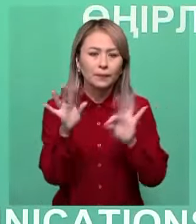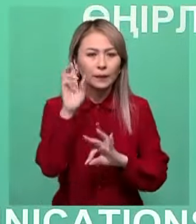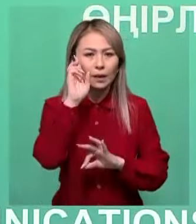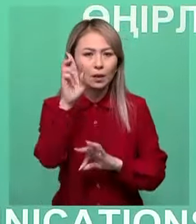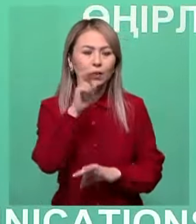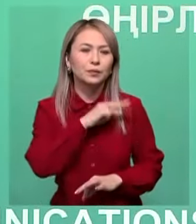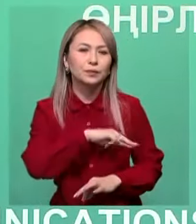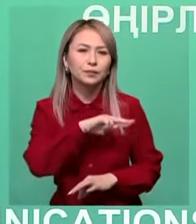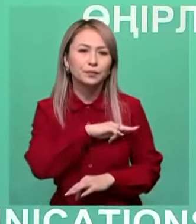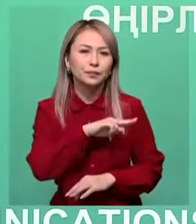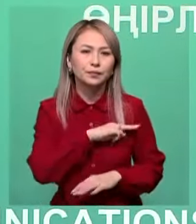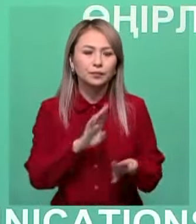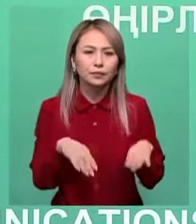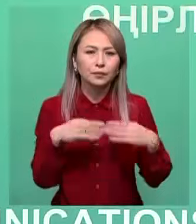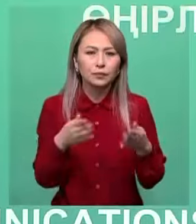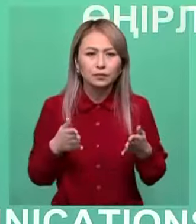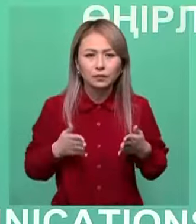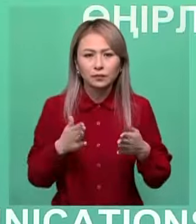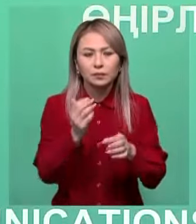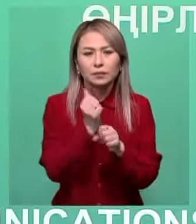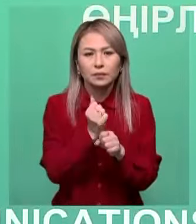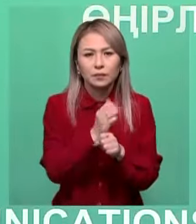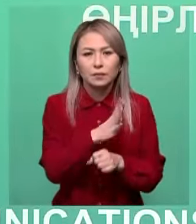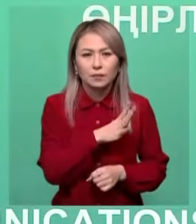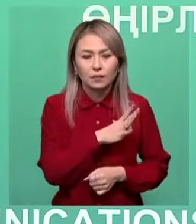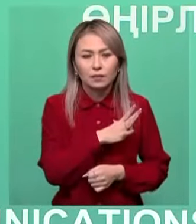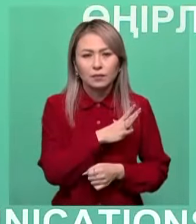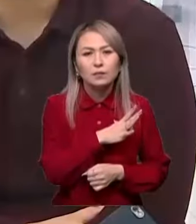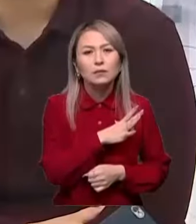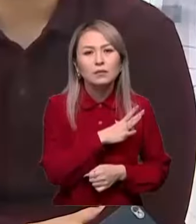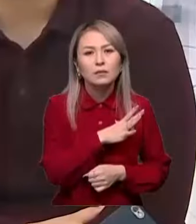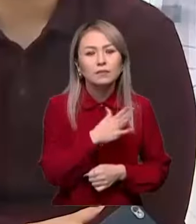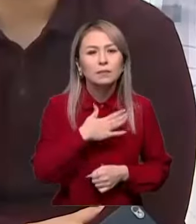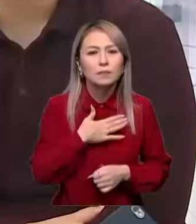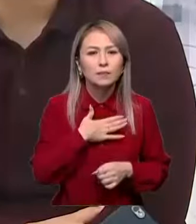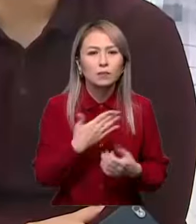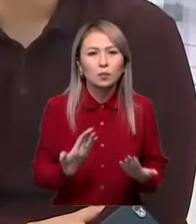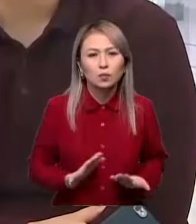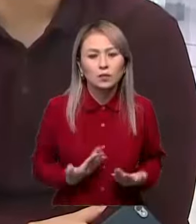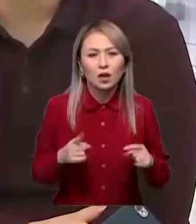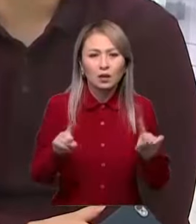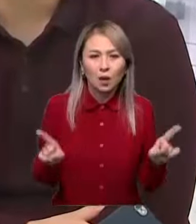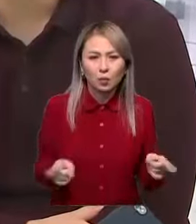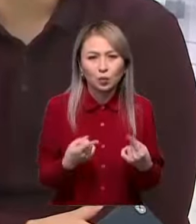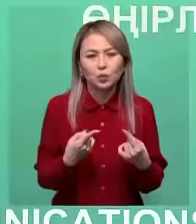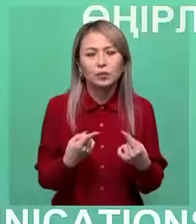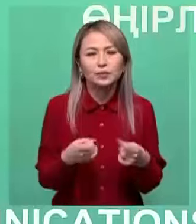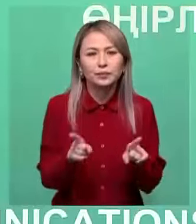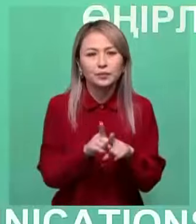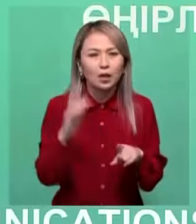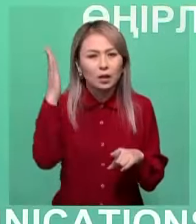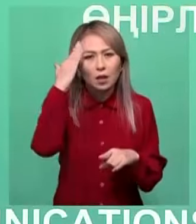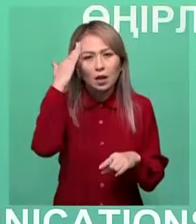қызметке жұмыс жасауға жол ашатын бірден бір жолдардың бірі деп есептеймін. Біздің өмірімізді дамытуға да осындай